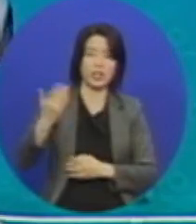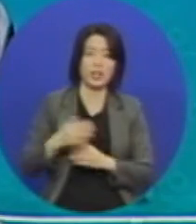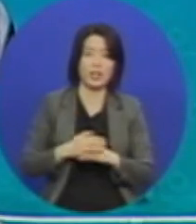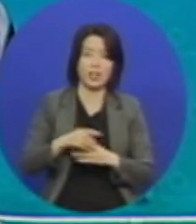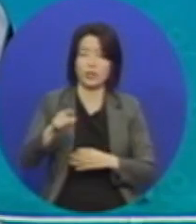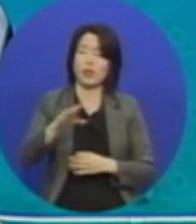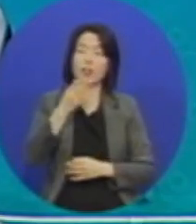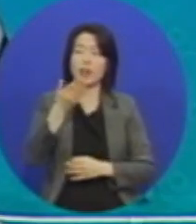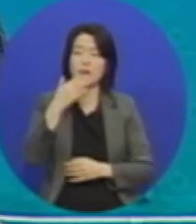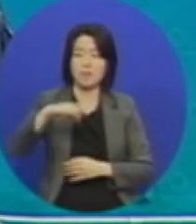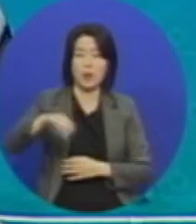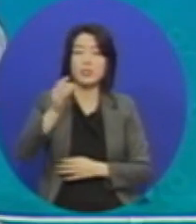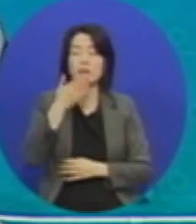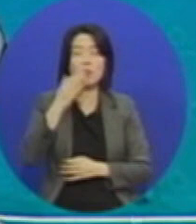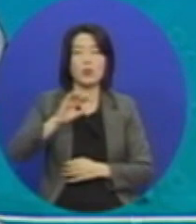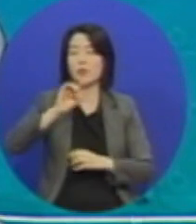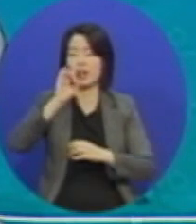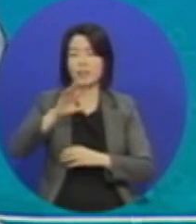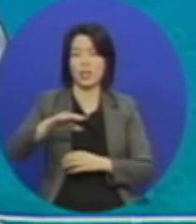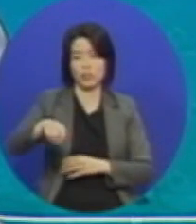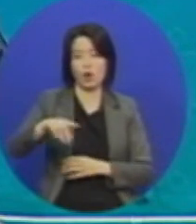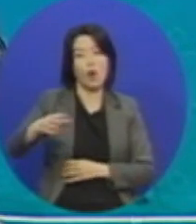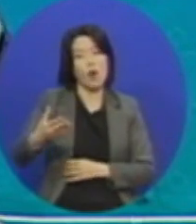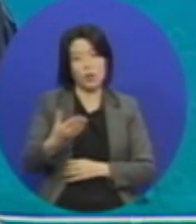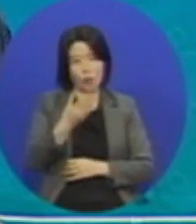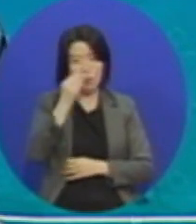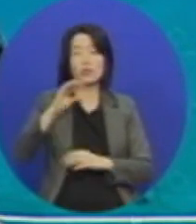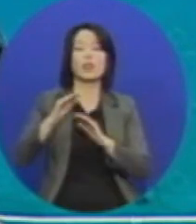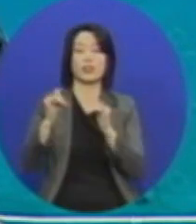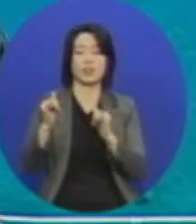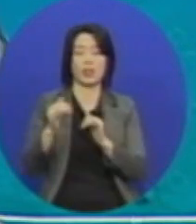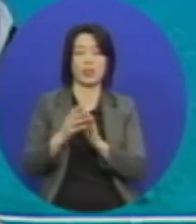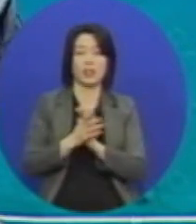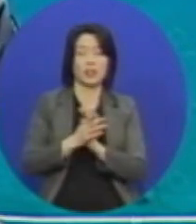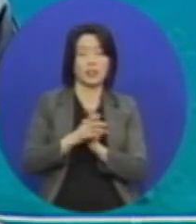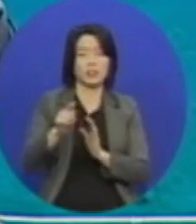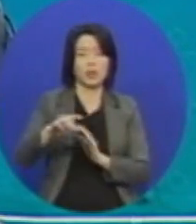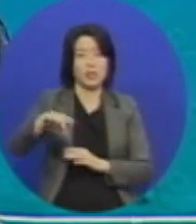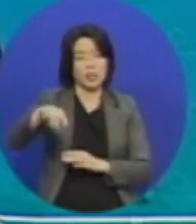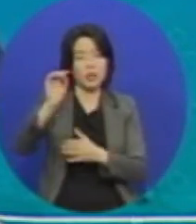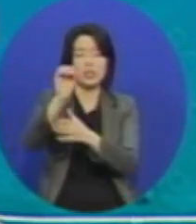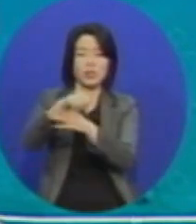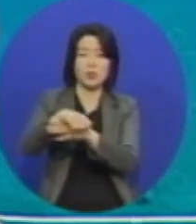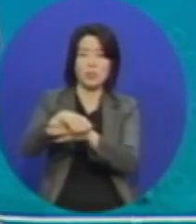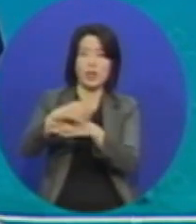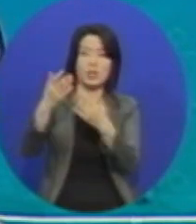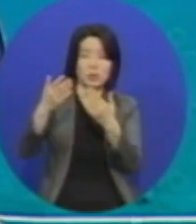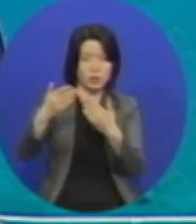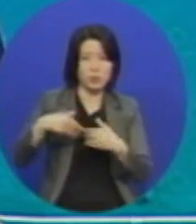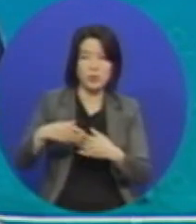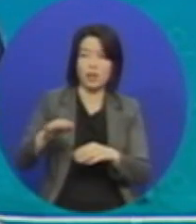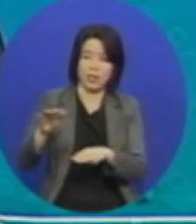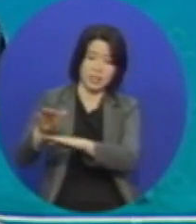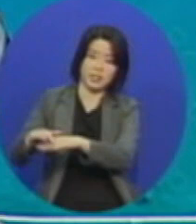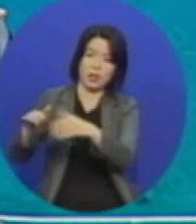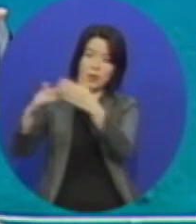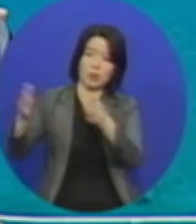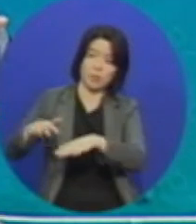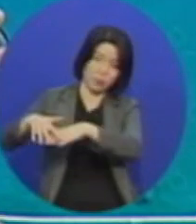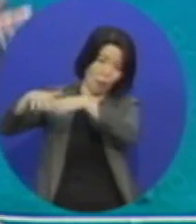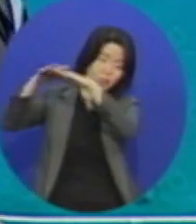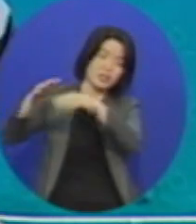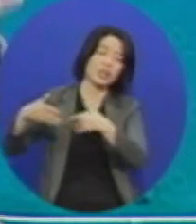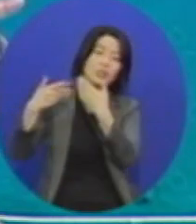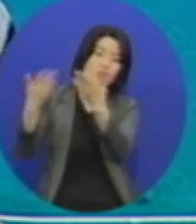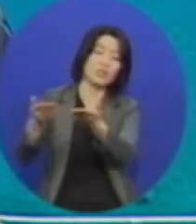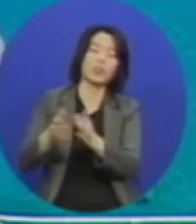너희가 먼저 먹으면 안돼 금 거룩한 것이야 너희들이 이렇게 첫 열매 받치면 내가 너에게 참고가 넘치도록 복을 줄 거야